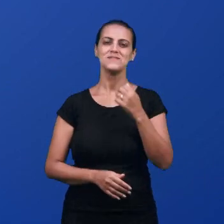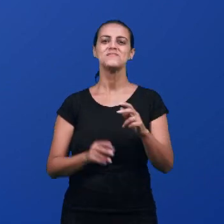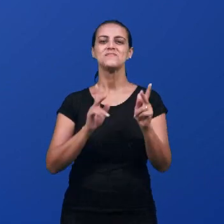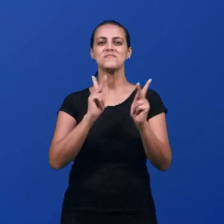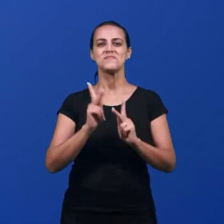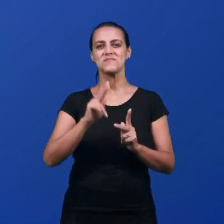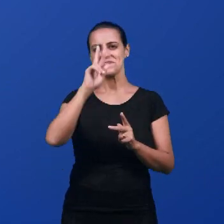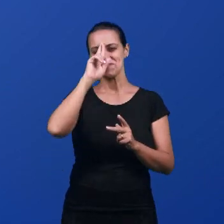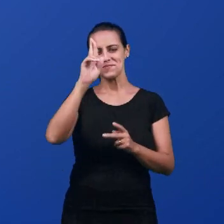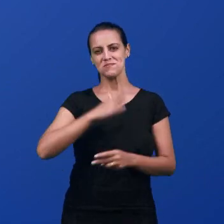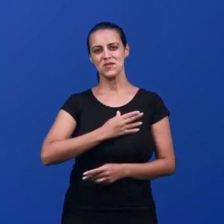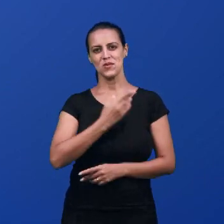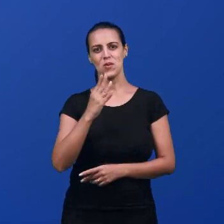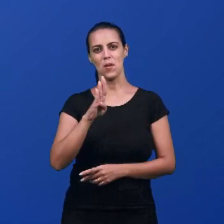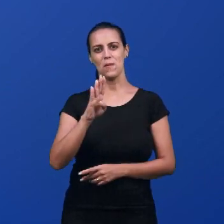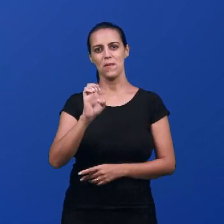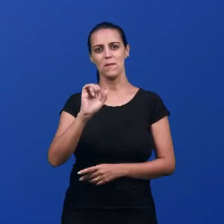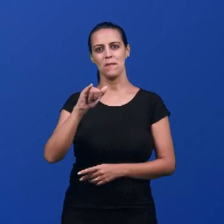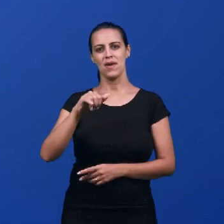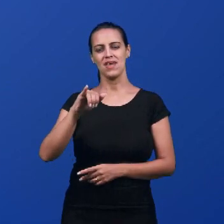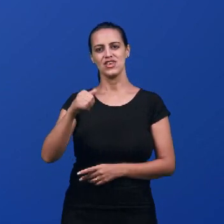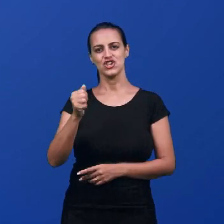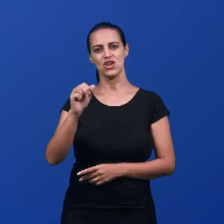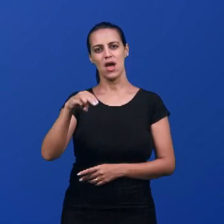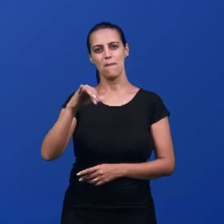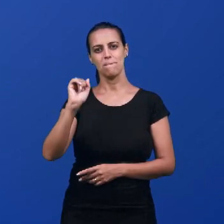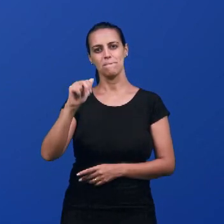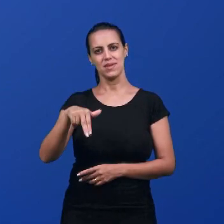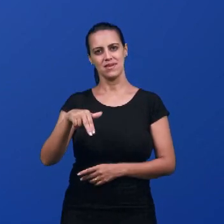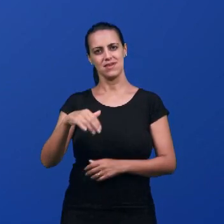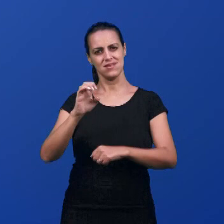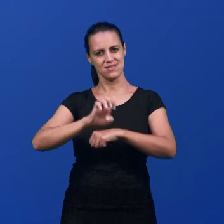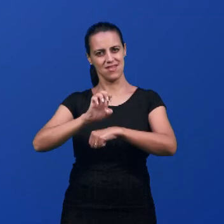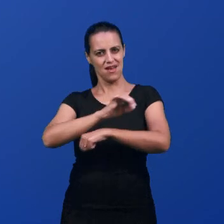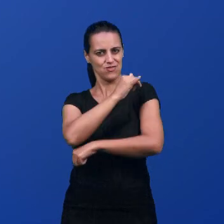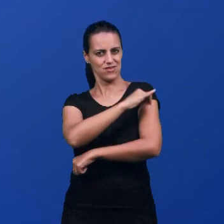Mes frères et sœurs, la paix du Seigneur, je m'appelle Benjamin de l'église de Paraíba